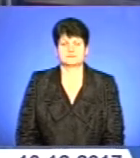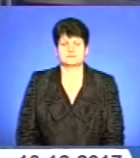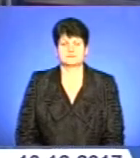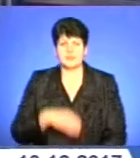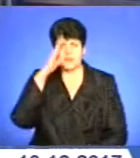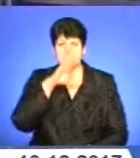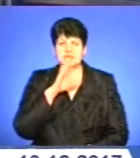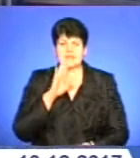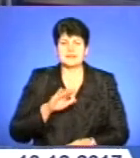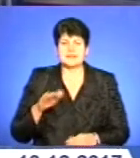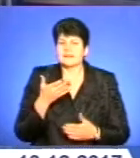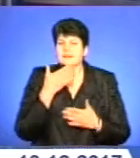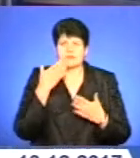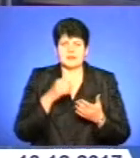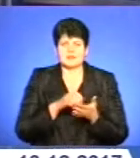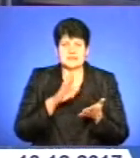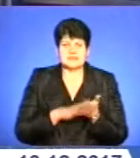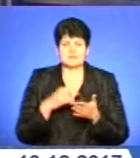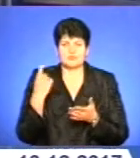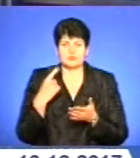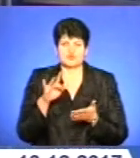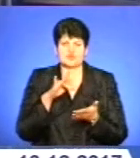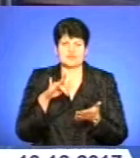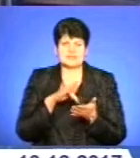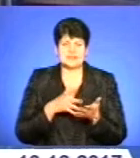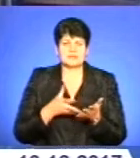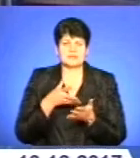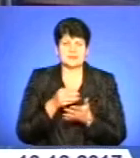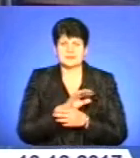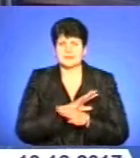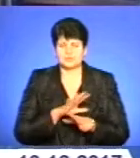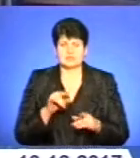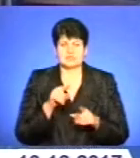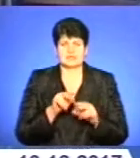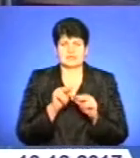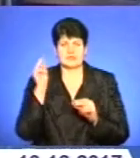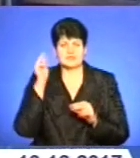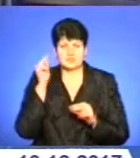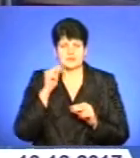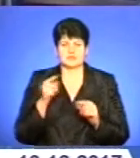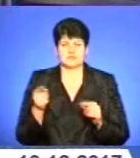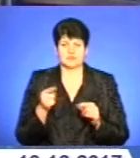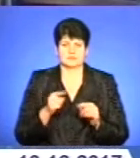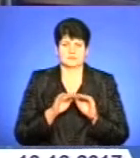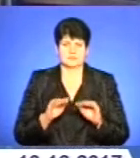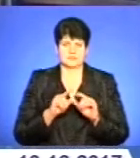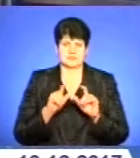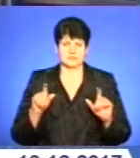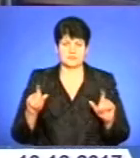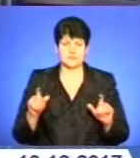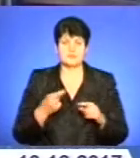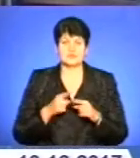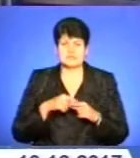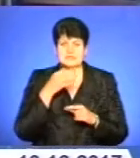Батьки, діти яких не мають реєстрації в обласному центрі, не сплачуватимуть за їхнє навчання у тернопільських дошкільних закладах. Про це